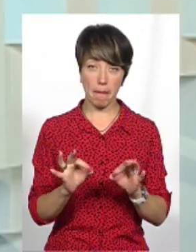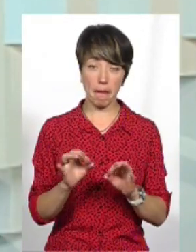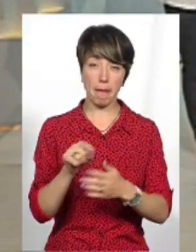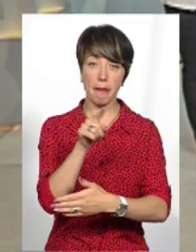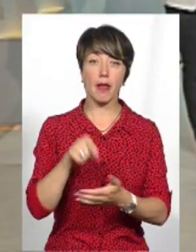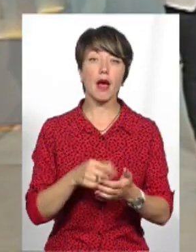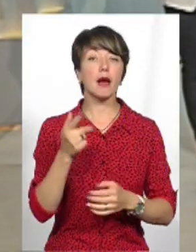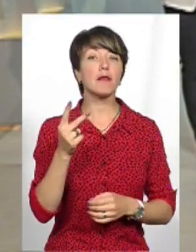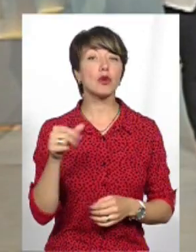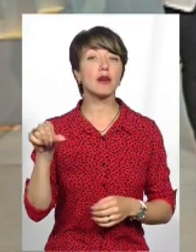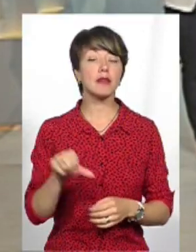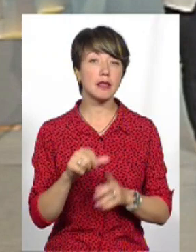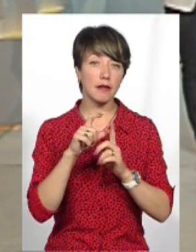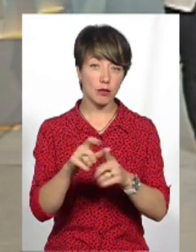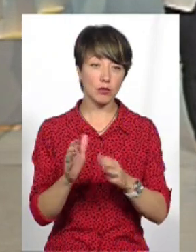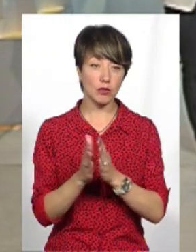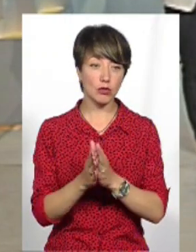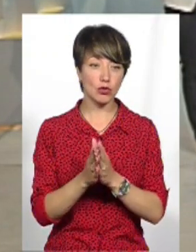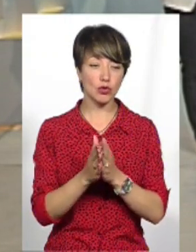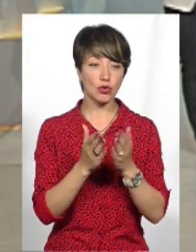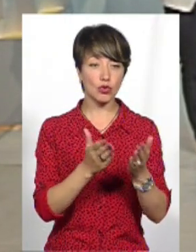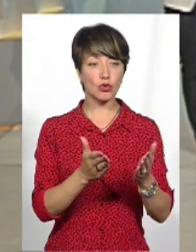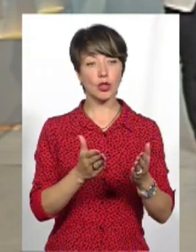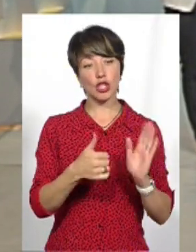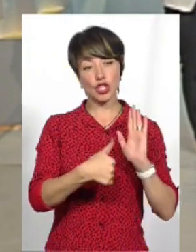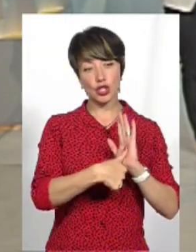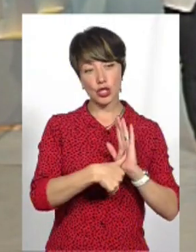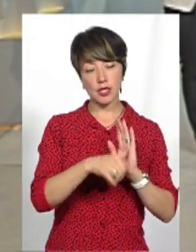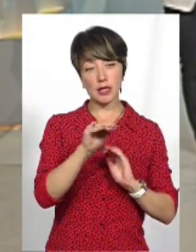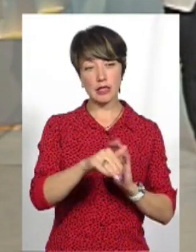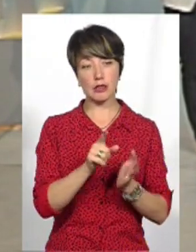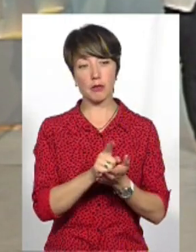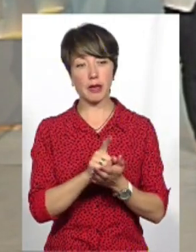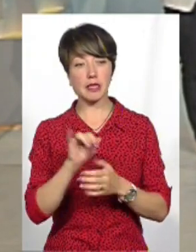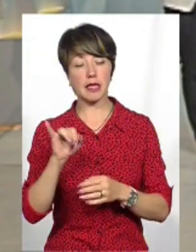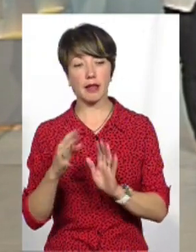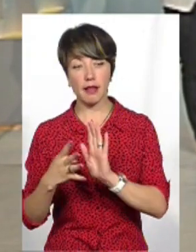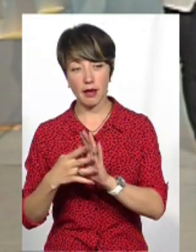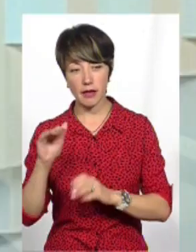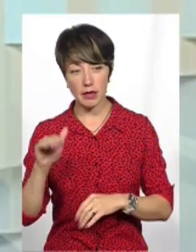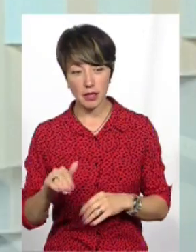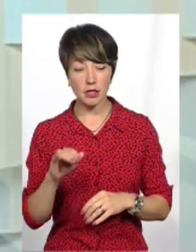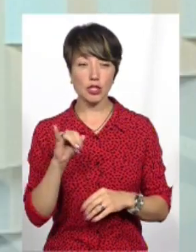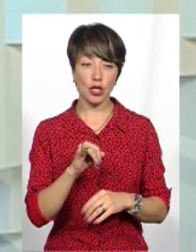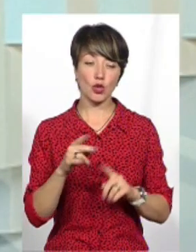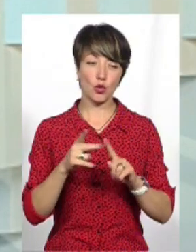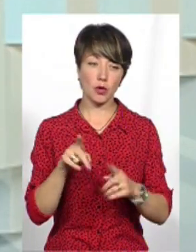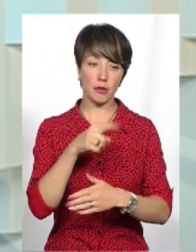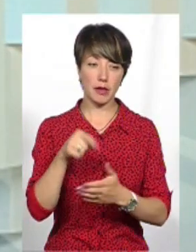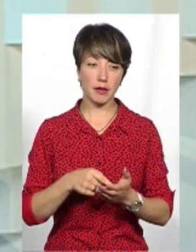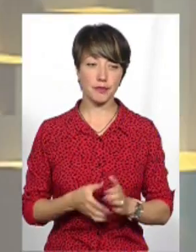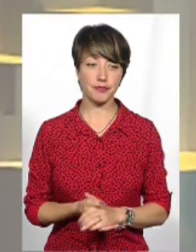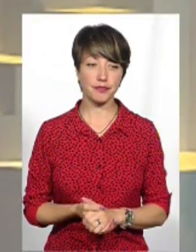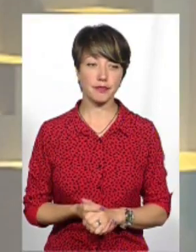Пані Інно, півтори хвилини у вас для відповідей. Прошу, спочатку обґрунтуйте цифри 6 тисяч і 9 тисяч, і потім друге